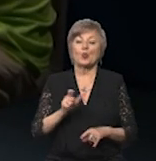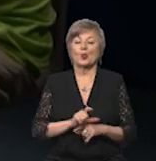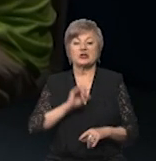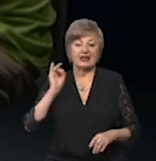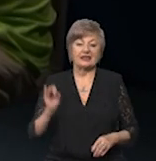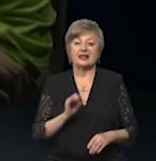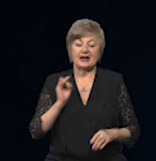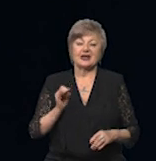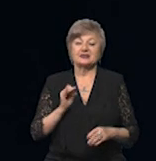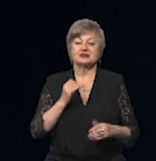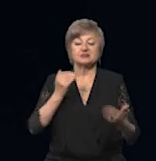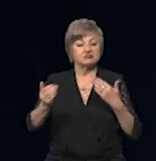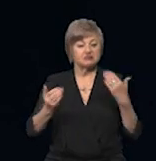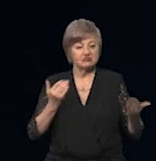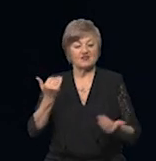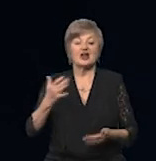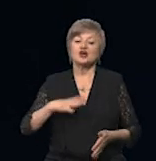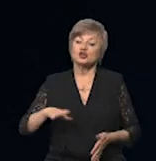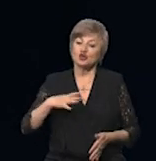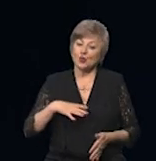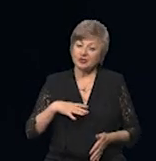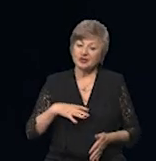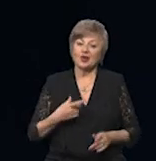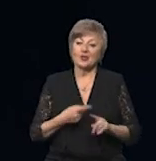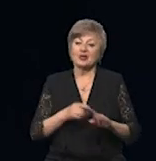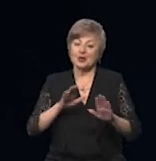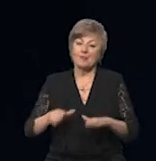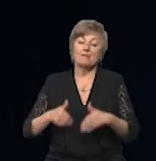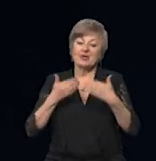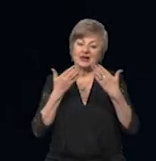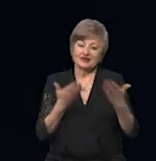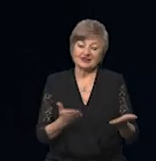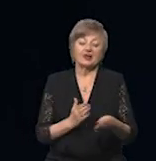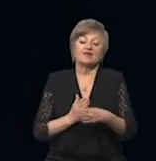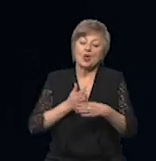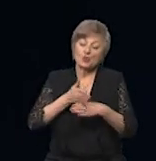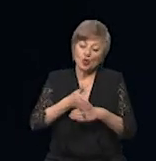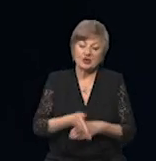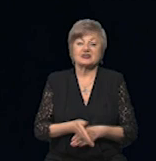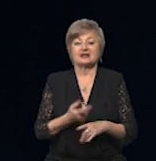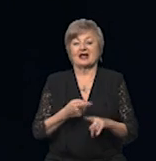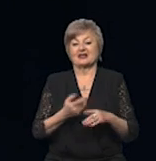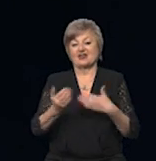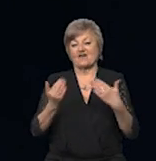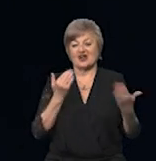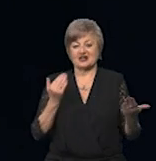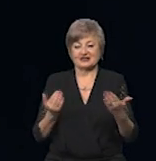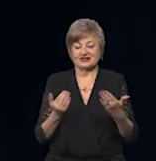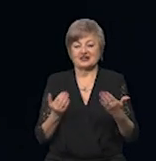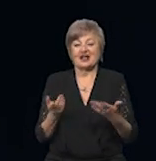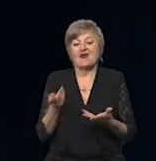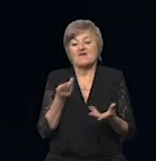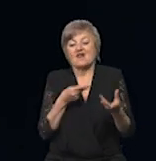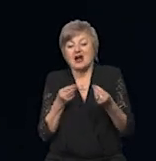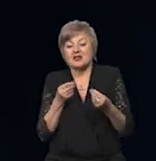цікава експозиція на вас чекає, тому пропонуємо вам відвідати виставки «Магія масок» і